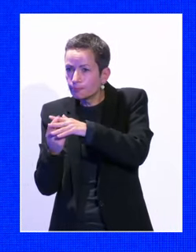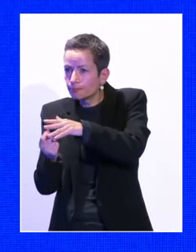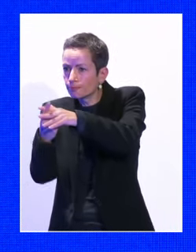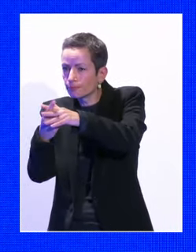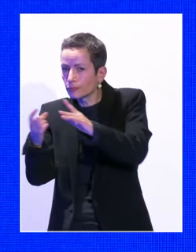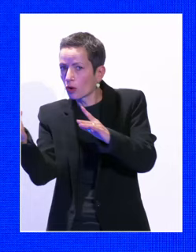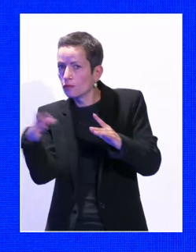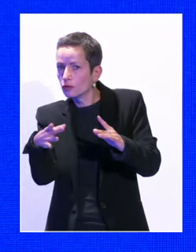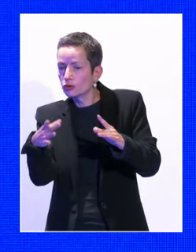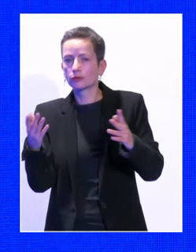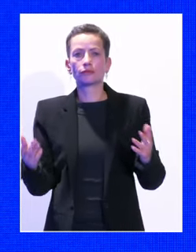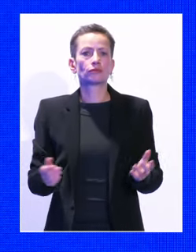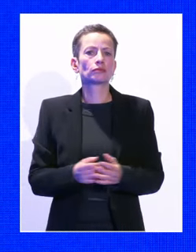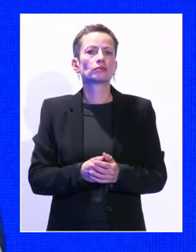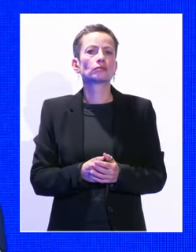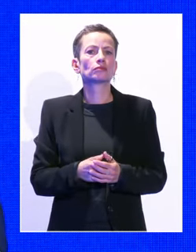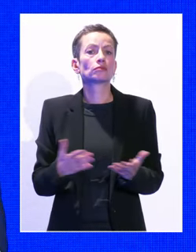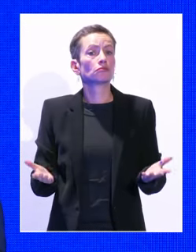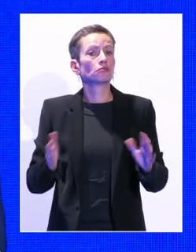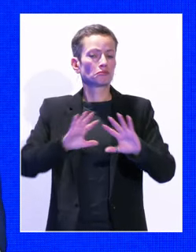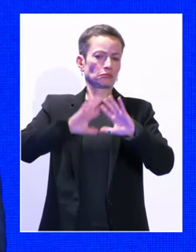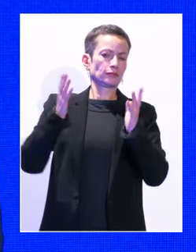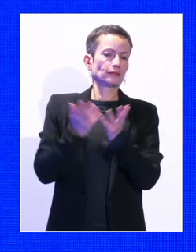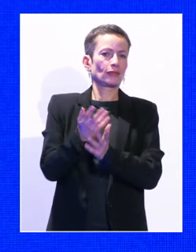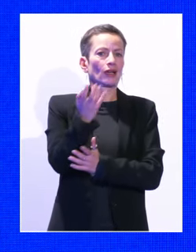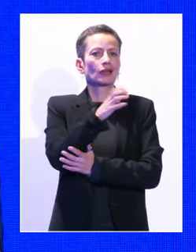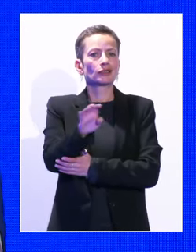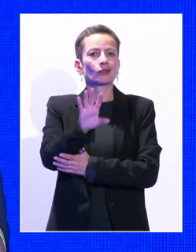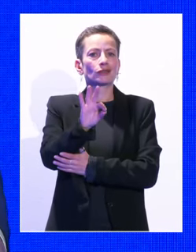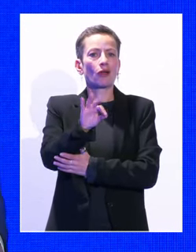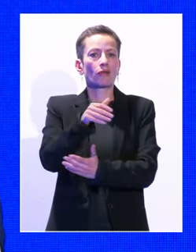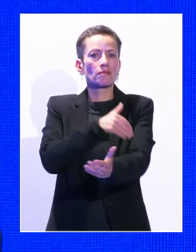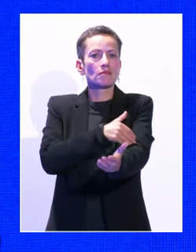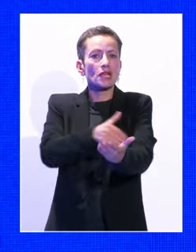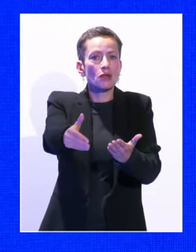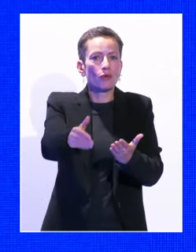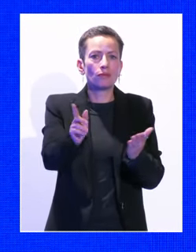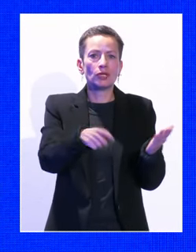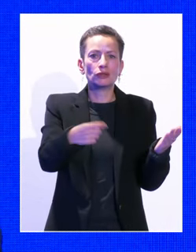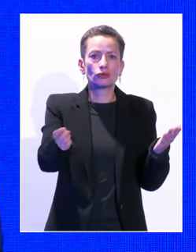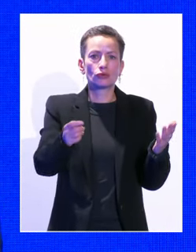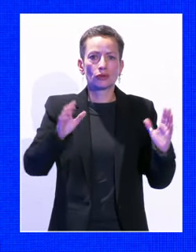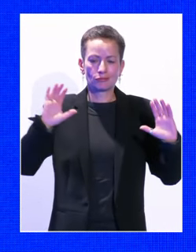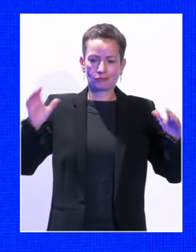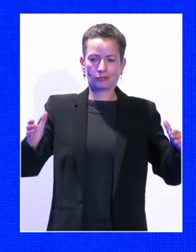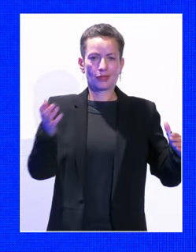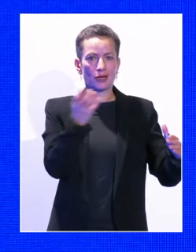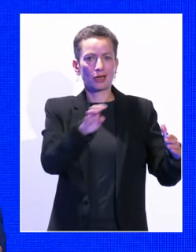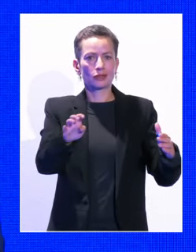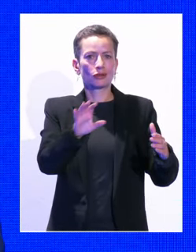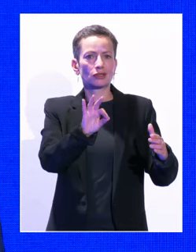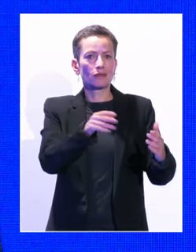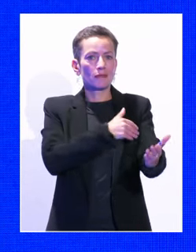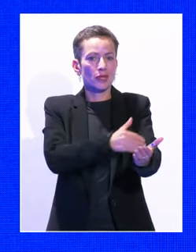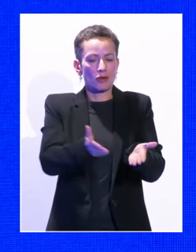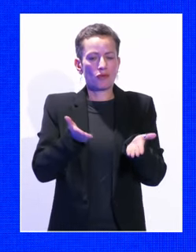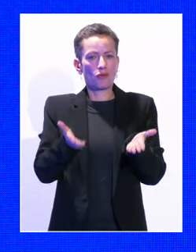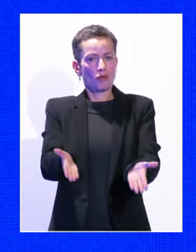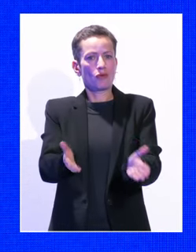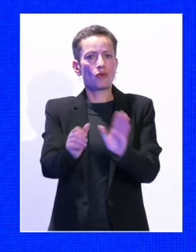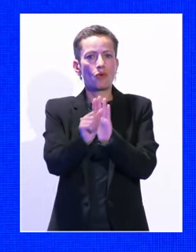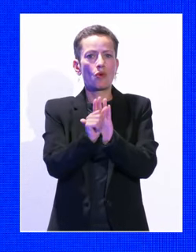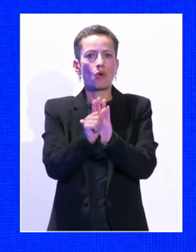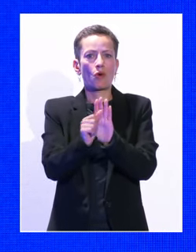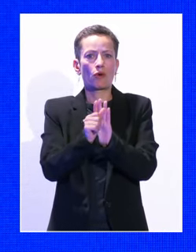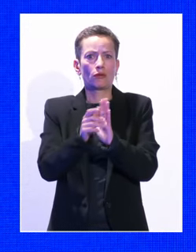Bien sûr, nous ne sommes que 450 millions, mais ces 450 millions constituent à eux seuls un